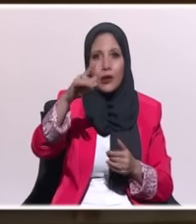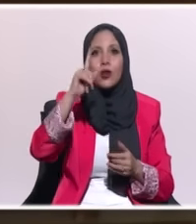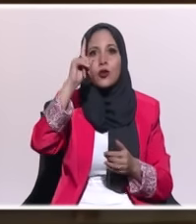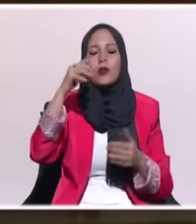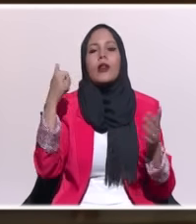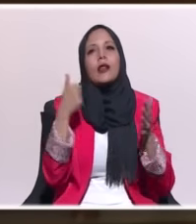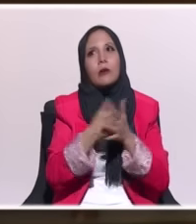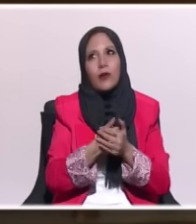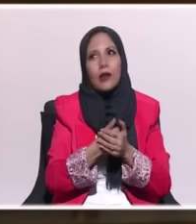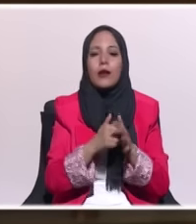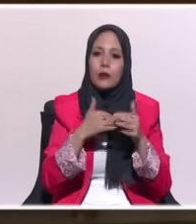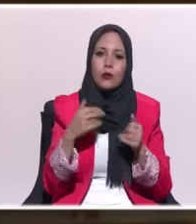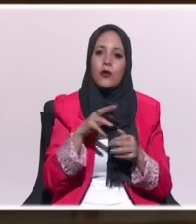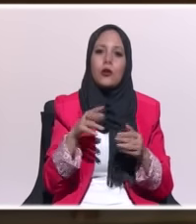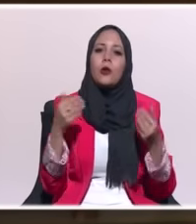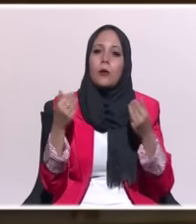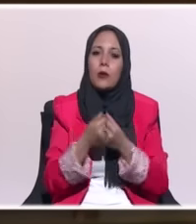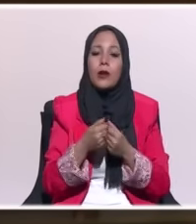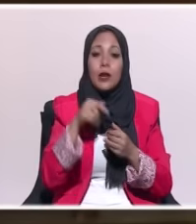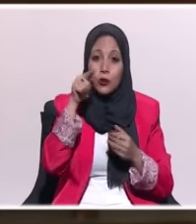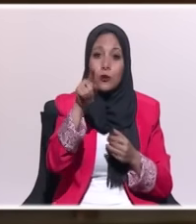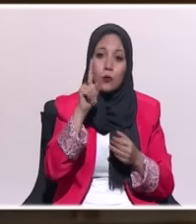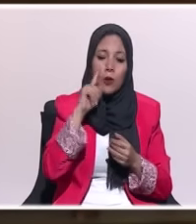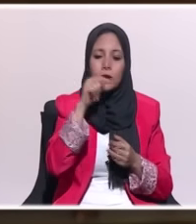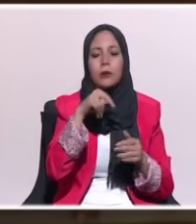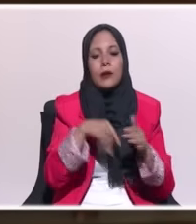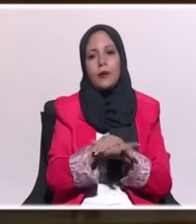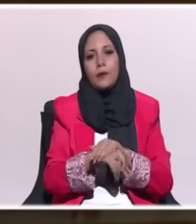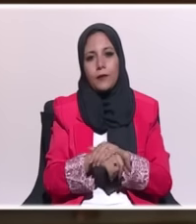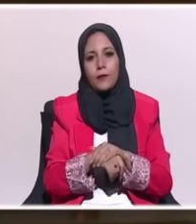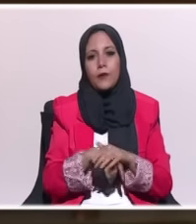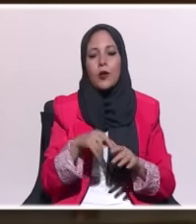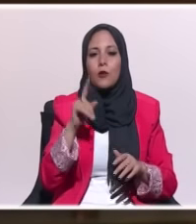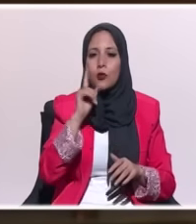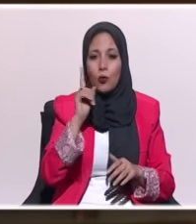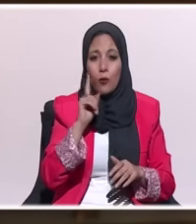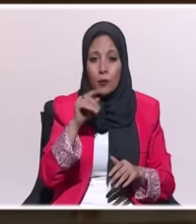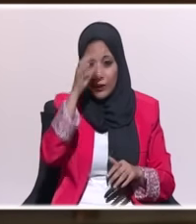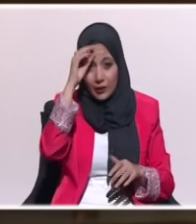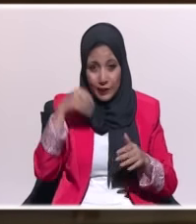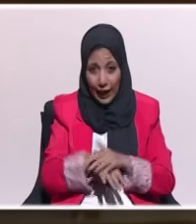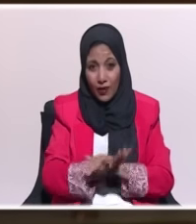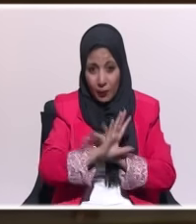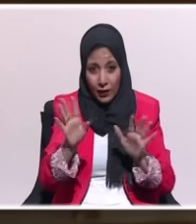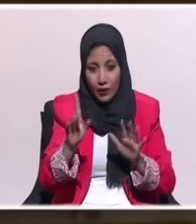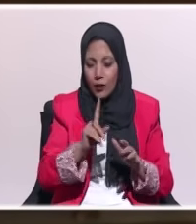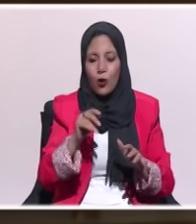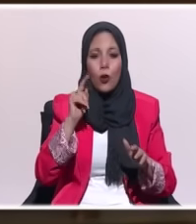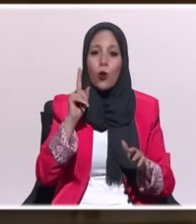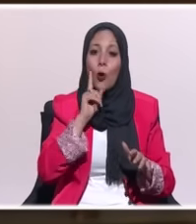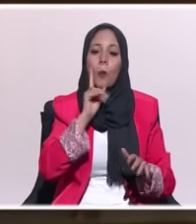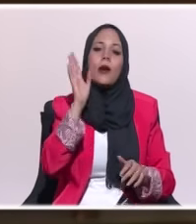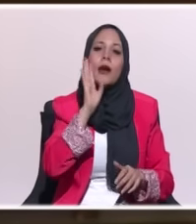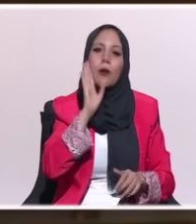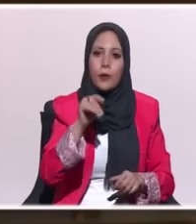الاحد. تفضل هي الأم وهي البنت، مش الأم اللي خلفت، أم اللي ربت